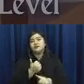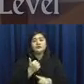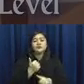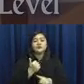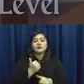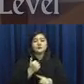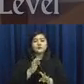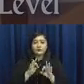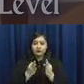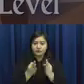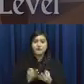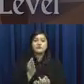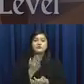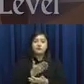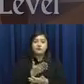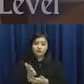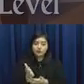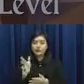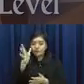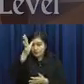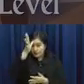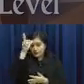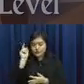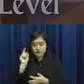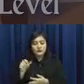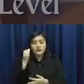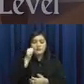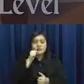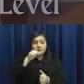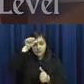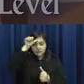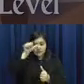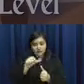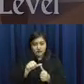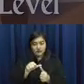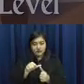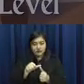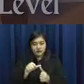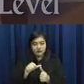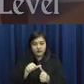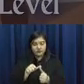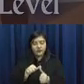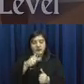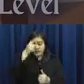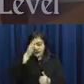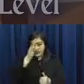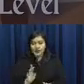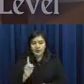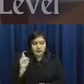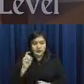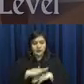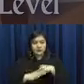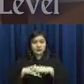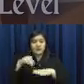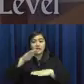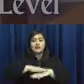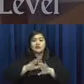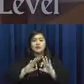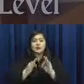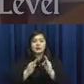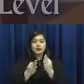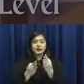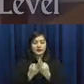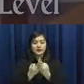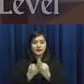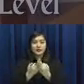mailagay natin sa isipan natin, yo, pamilya dapat, pag Diyos dapat ang nagbibuild ng tahanan. Amen. Kasangkapan lang po tayo. In other